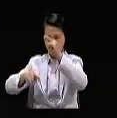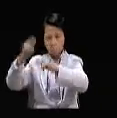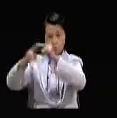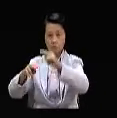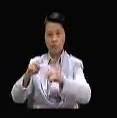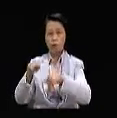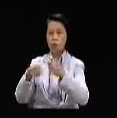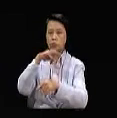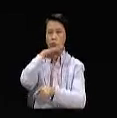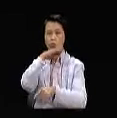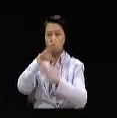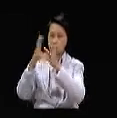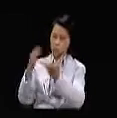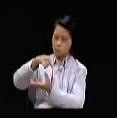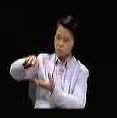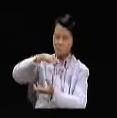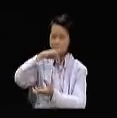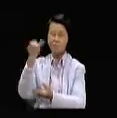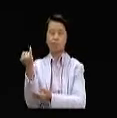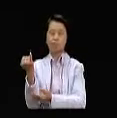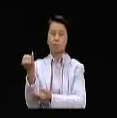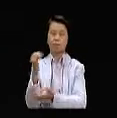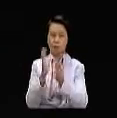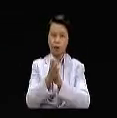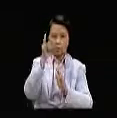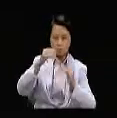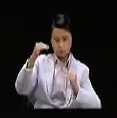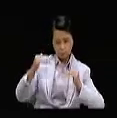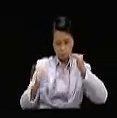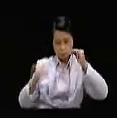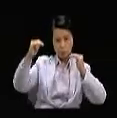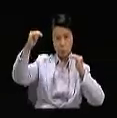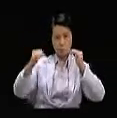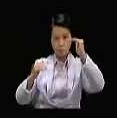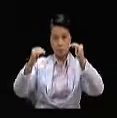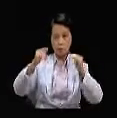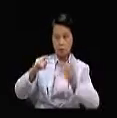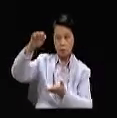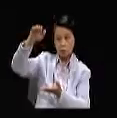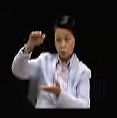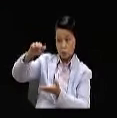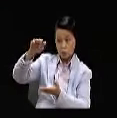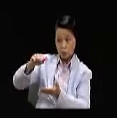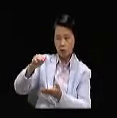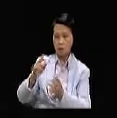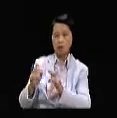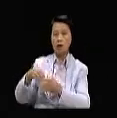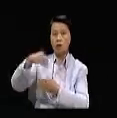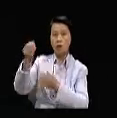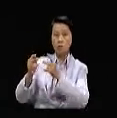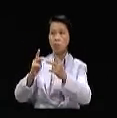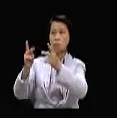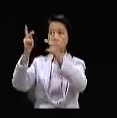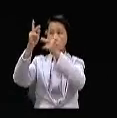pencemaran alam les bagiannya jadi oleh sebab itulah perlu diseimbangkan dengan pengurangan pengeluaran karbon nih